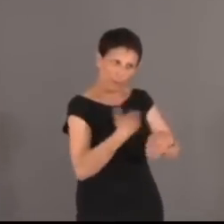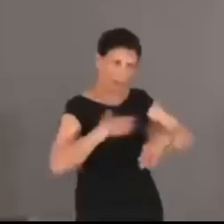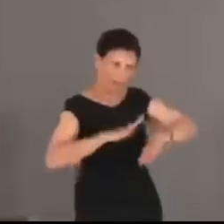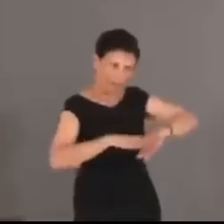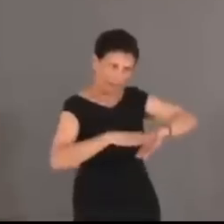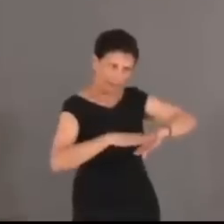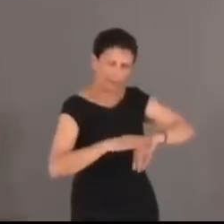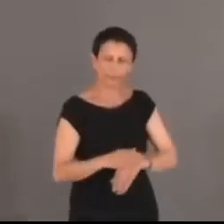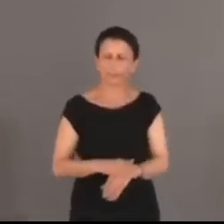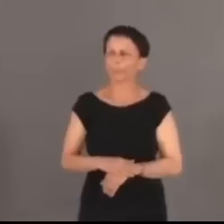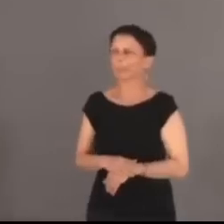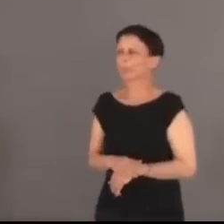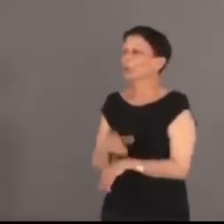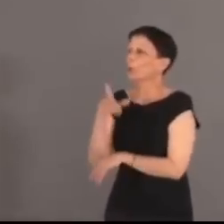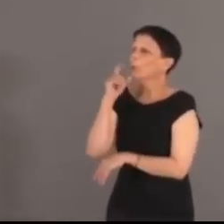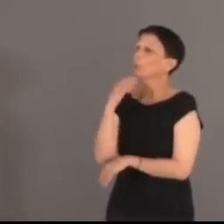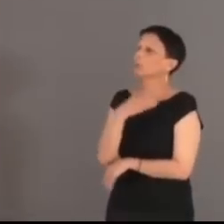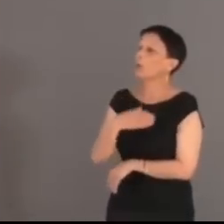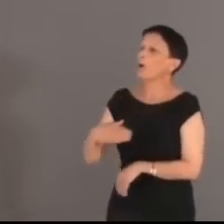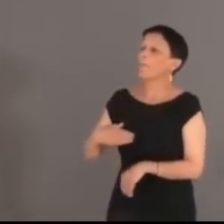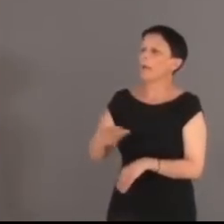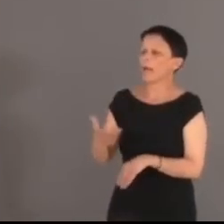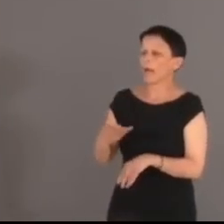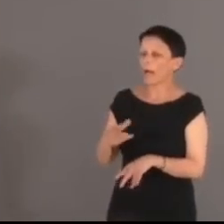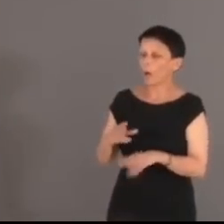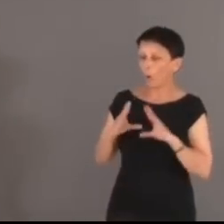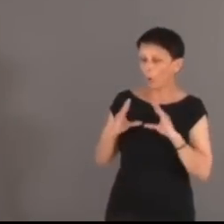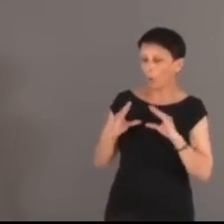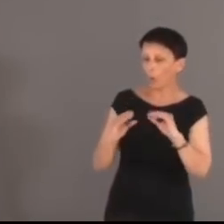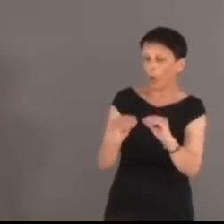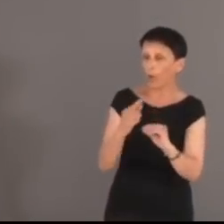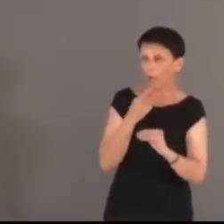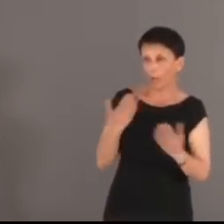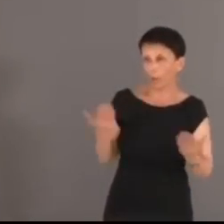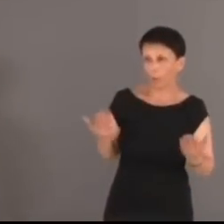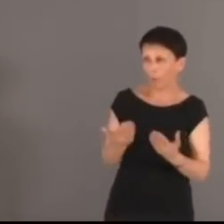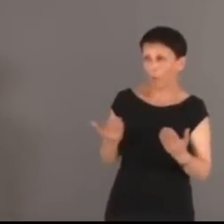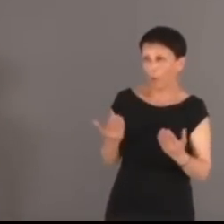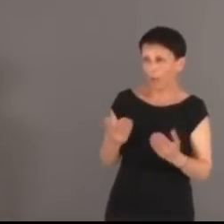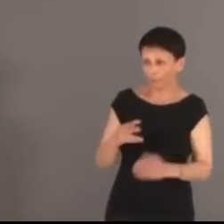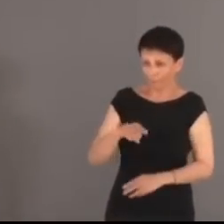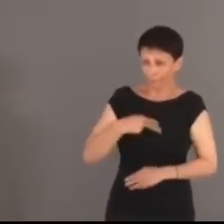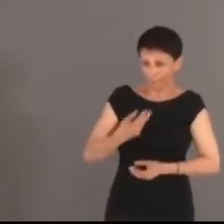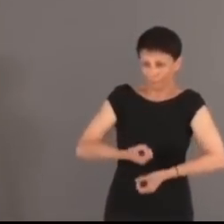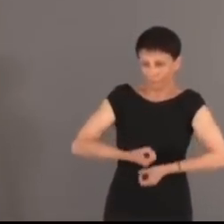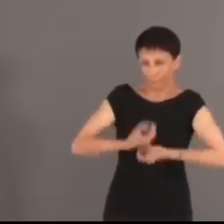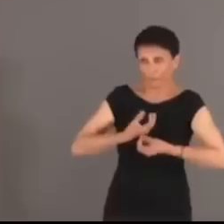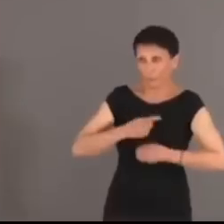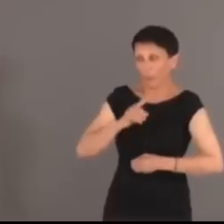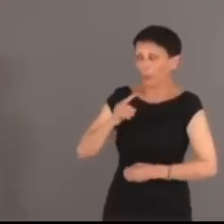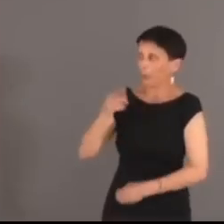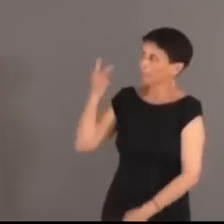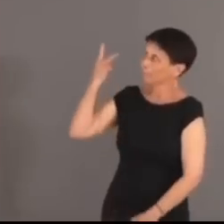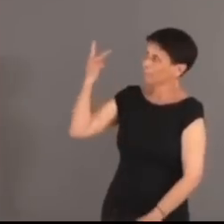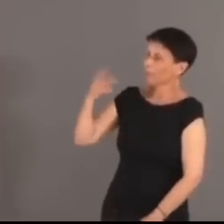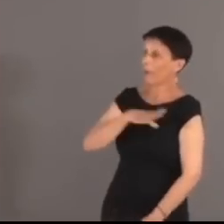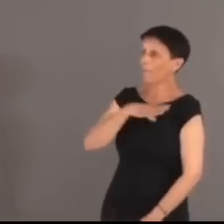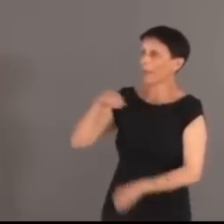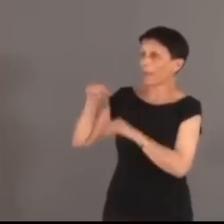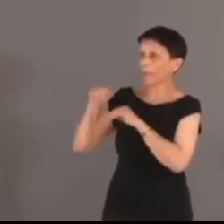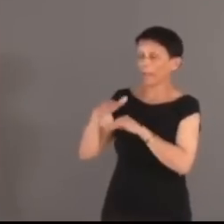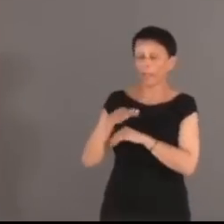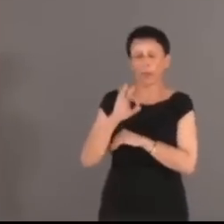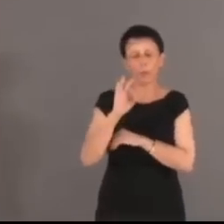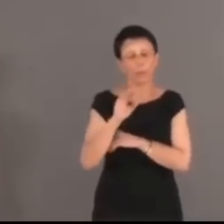La réalité, monsieur le maire, encore une fois, ce ne sont pas mes propos, je rapporte les propos. Ça n'est pas vrai, ça suffit. Si, c'est